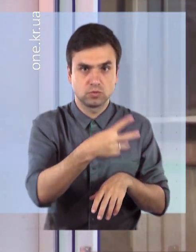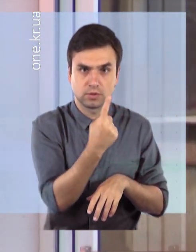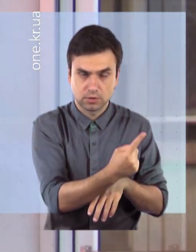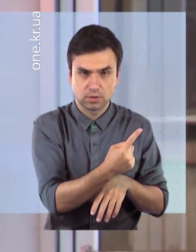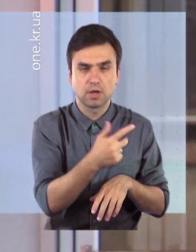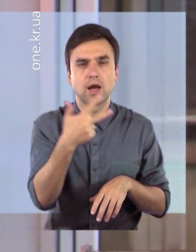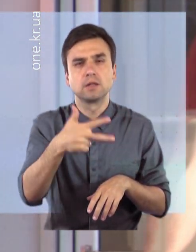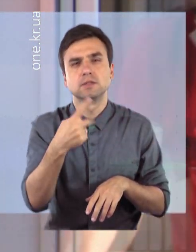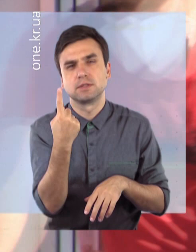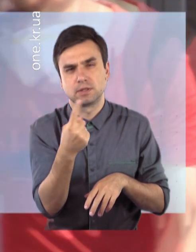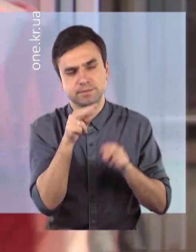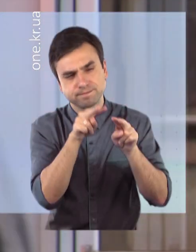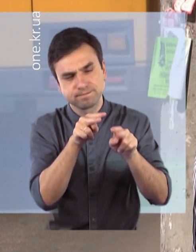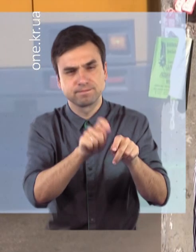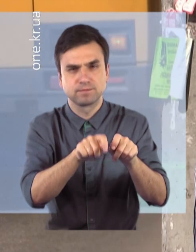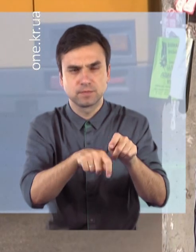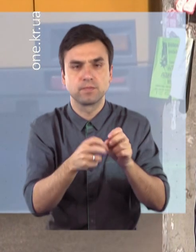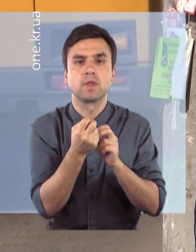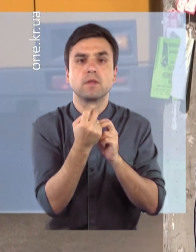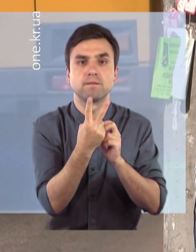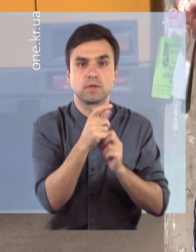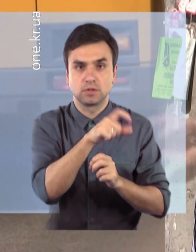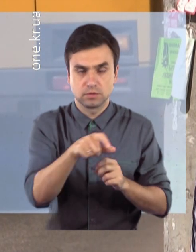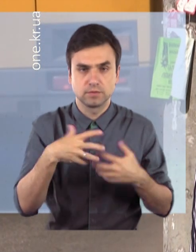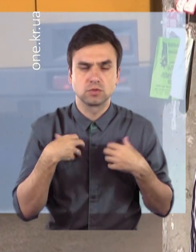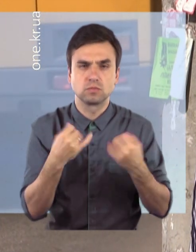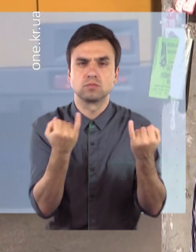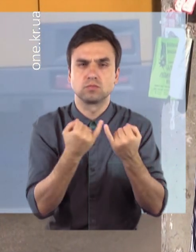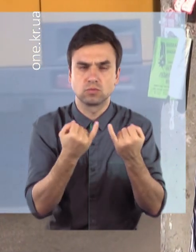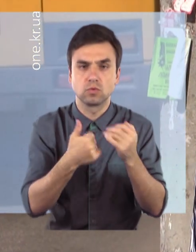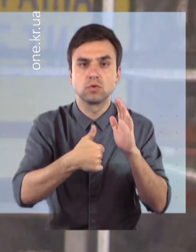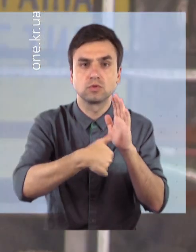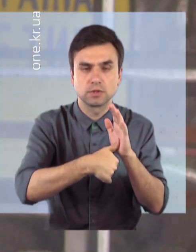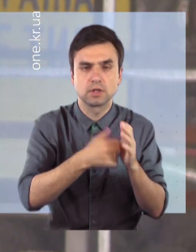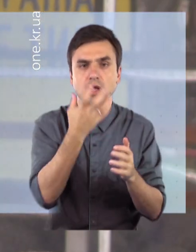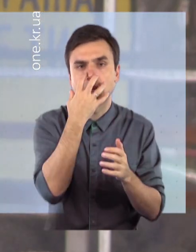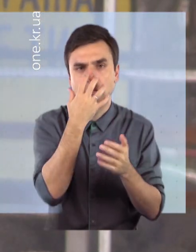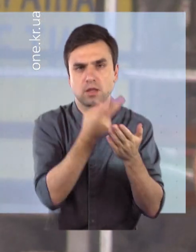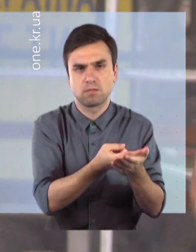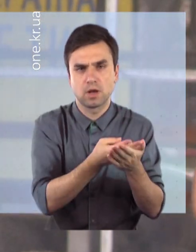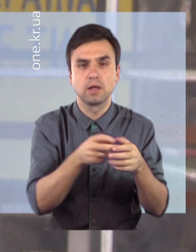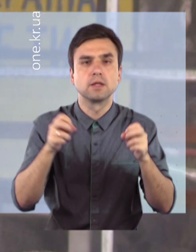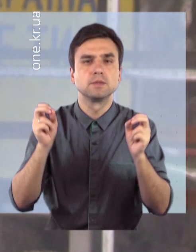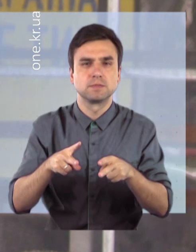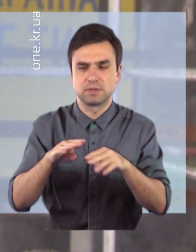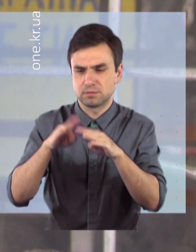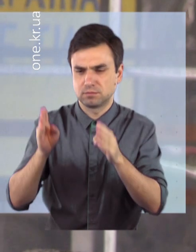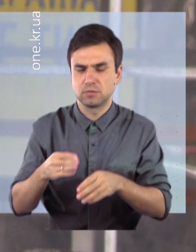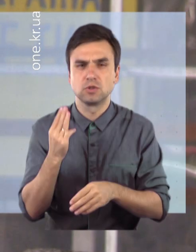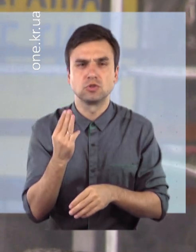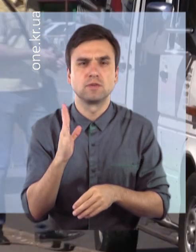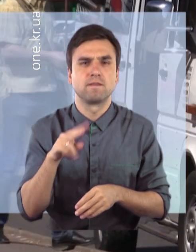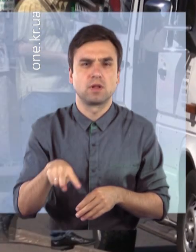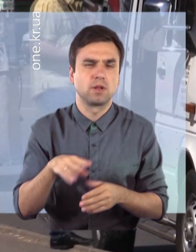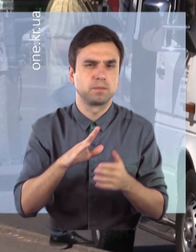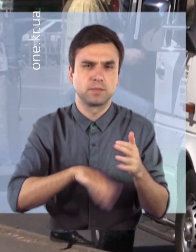нього 31. 12 пацієнтів у важкому стані, шестеро в реанімації, проте не підключені до апарату штучної